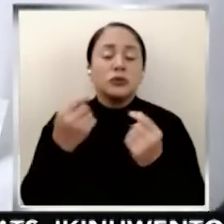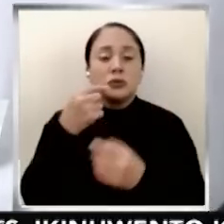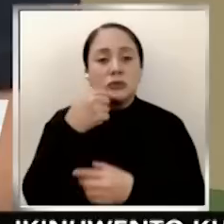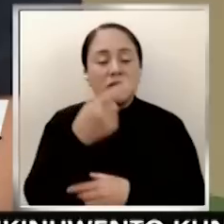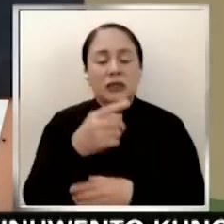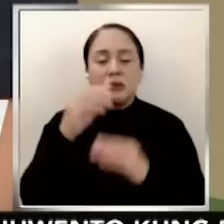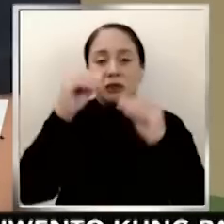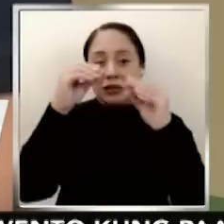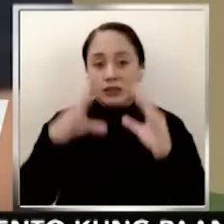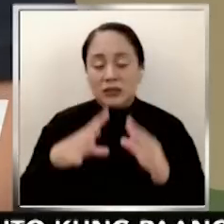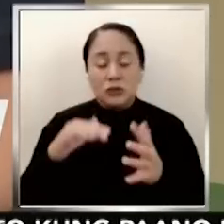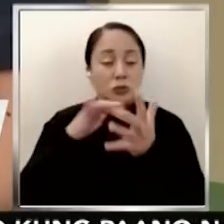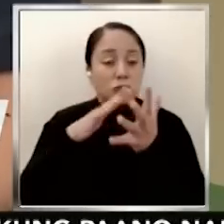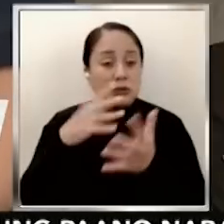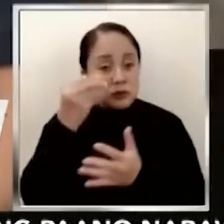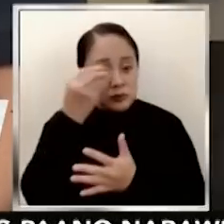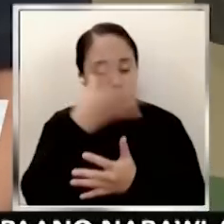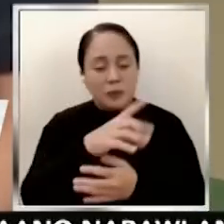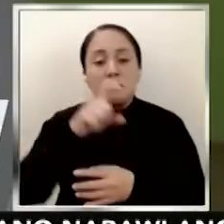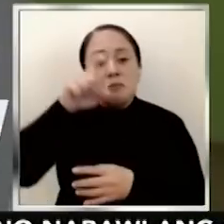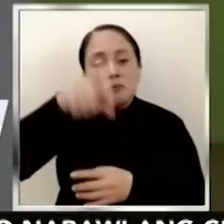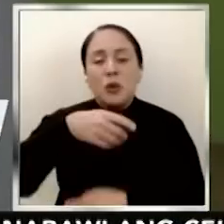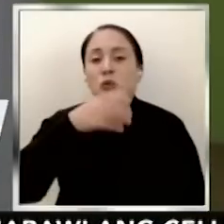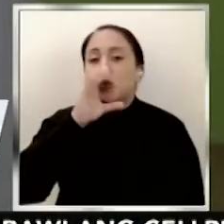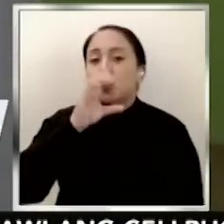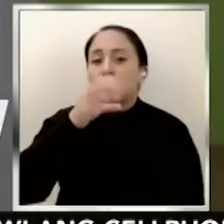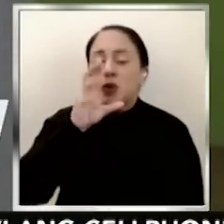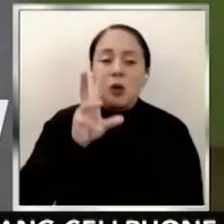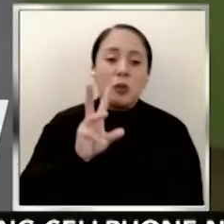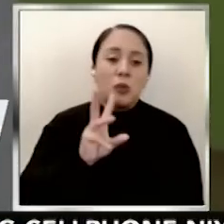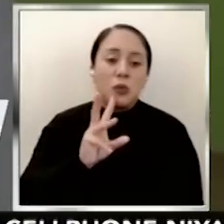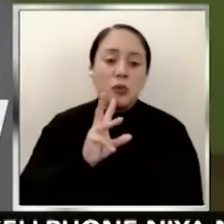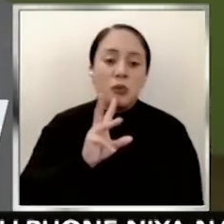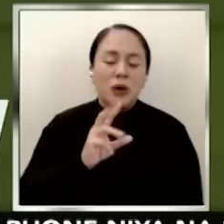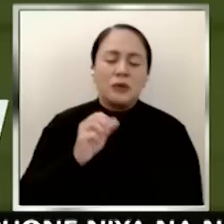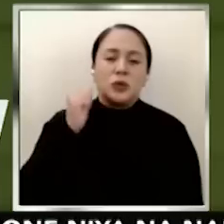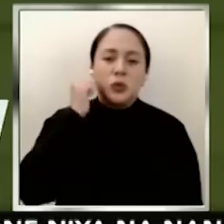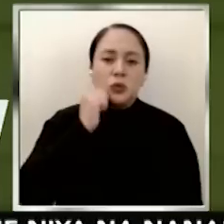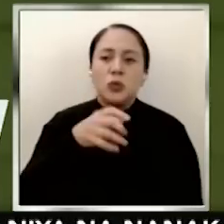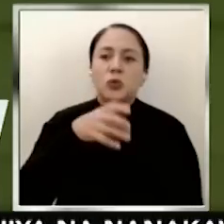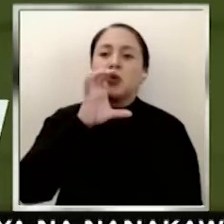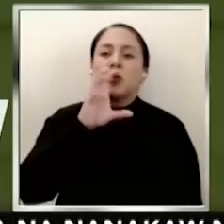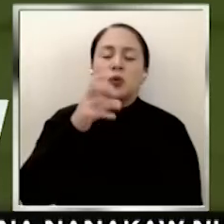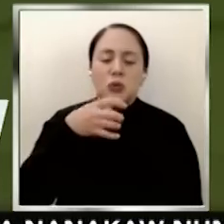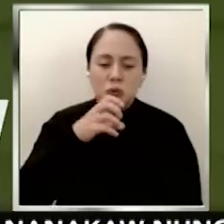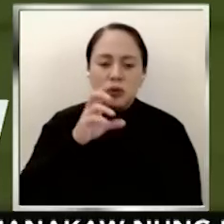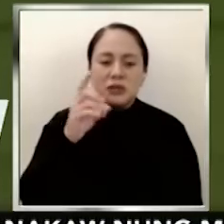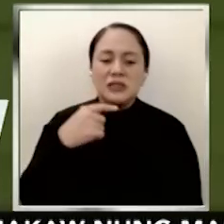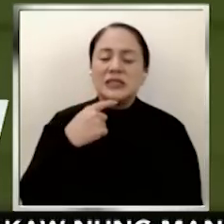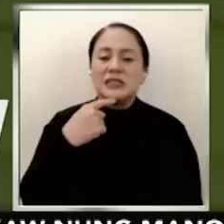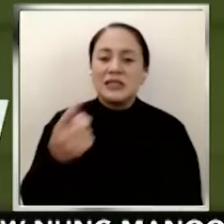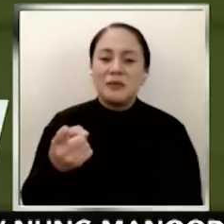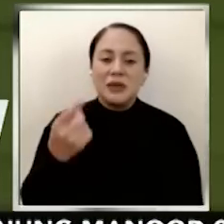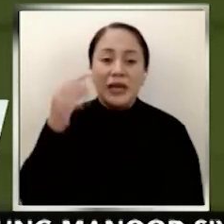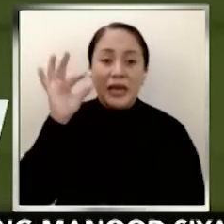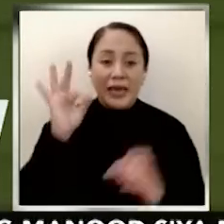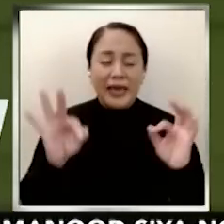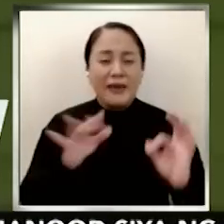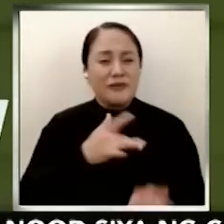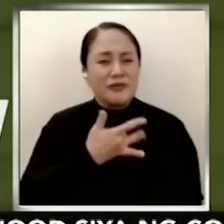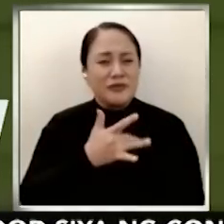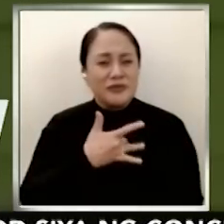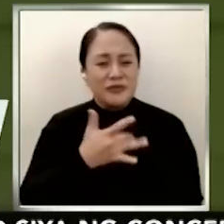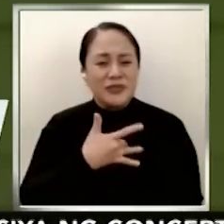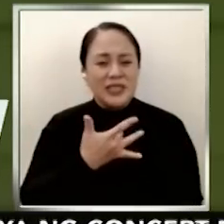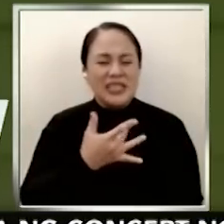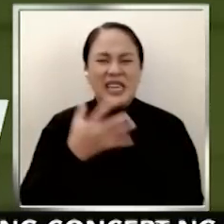mga estudyante na laging uminom ng tubig. Maya't maya umiinom sila. Sabi po namin, kapag nakakaramdam yung medyo mainit